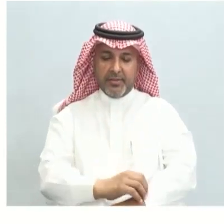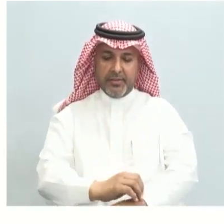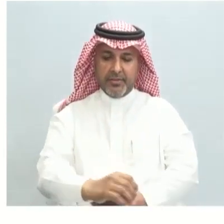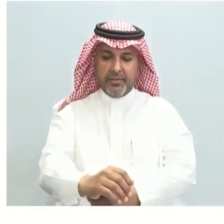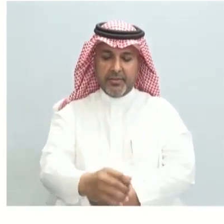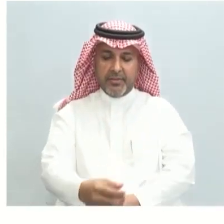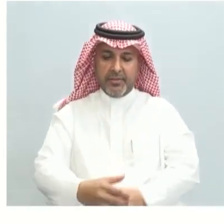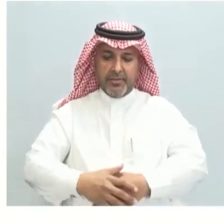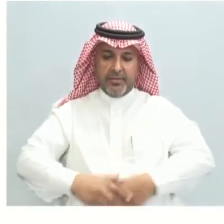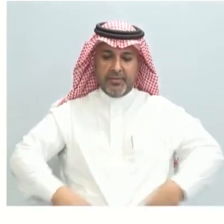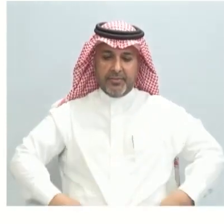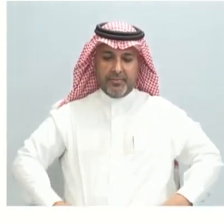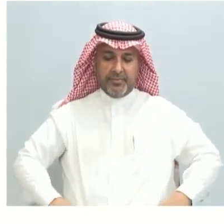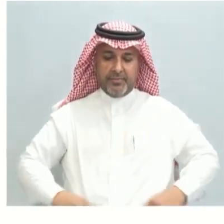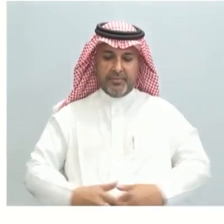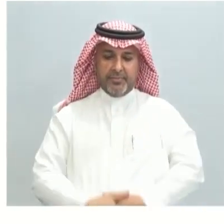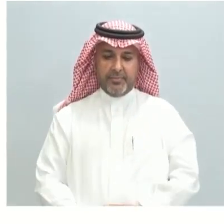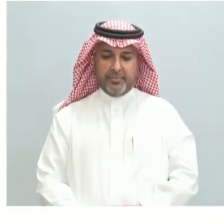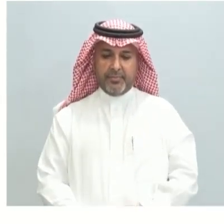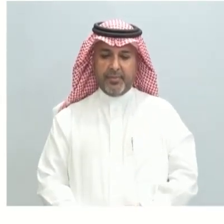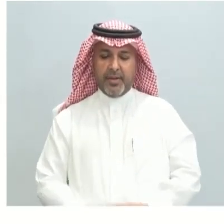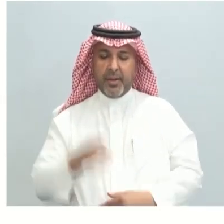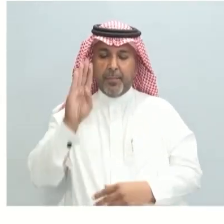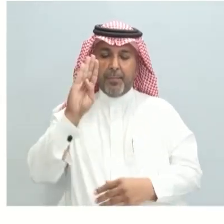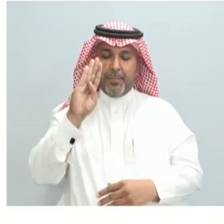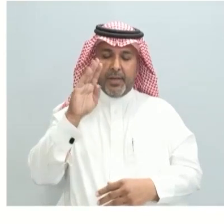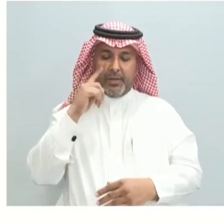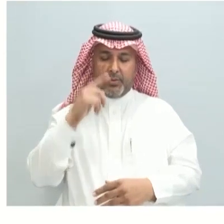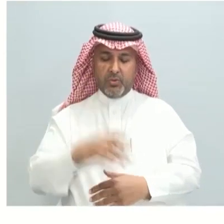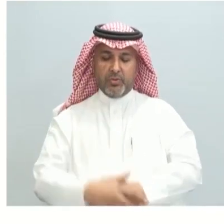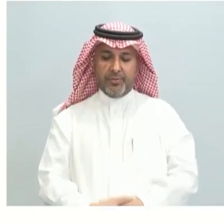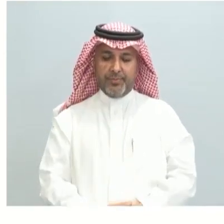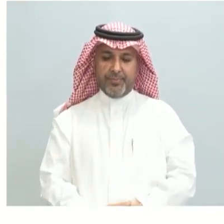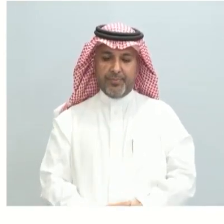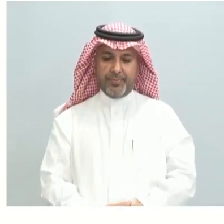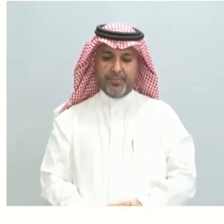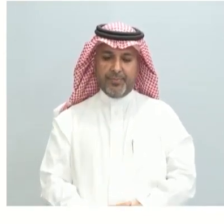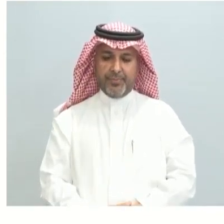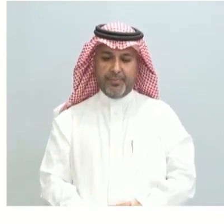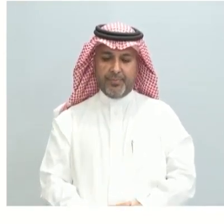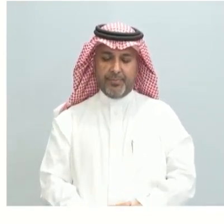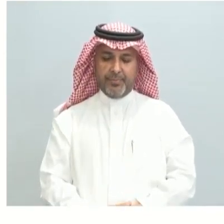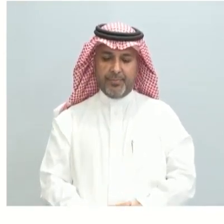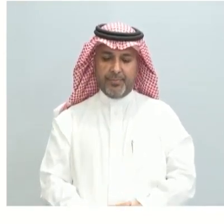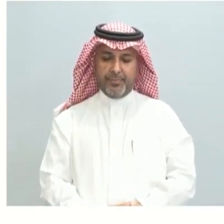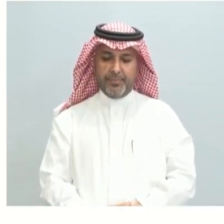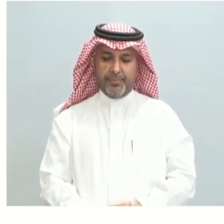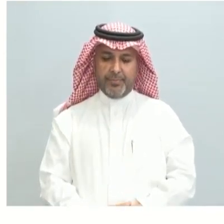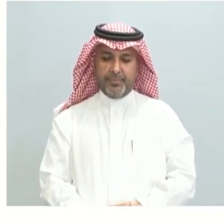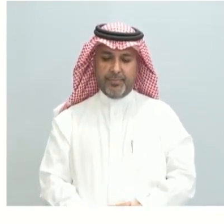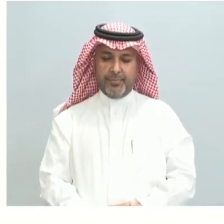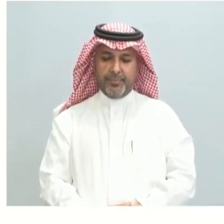اللي هو طوله على على طول على البي وبالتالي راح يصير عندي البي يساوي